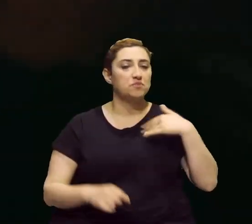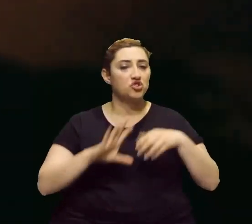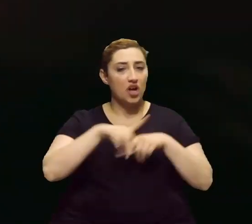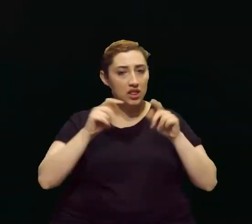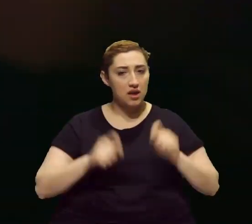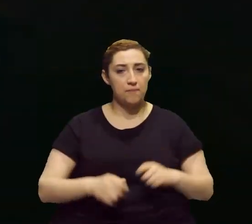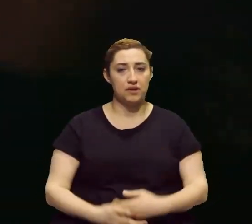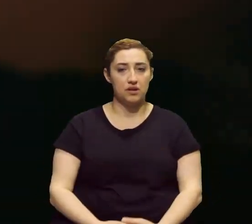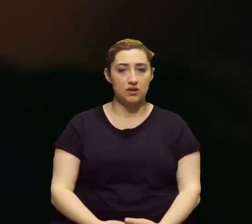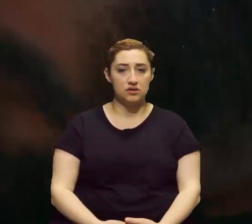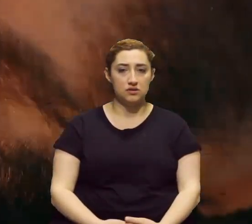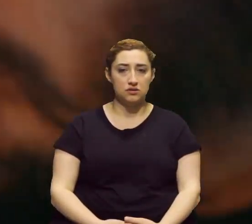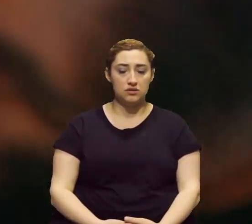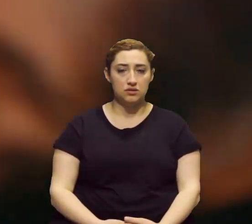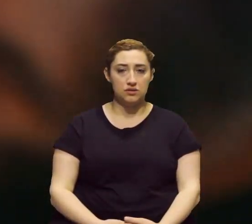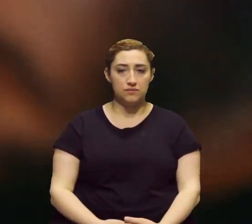Aşklarımızı çaldılar.